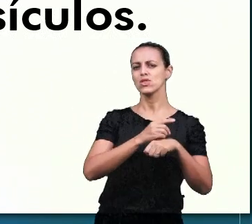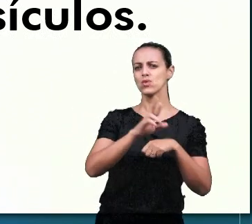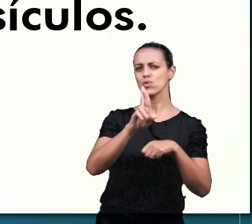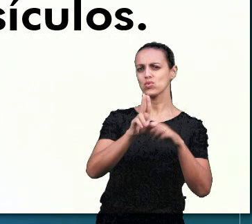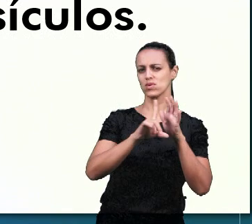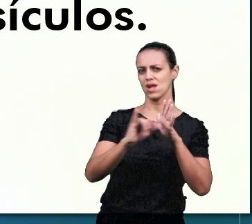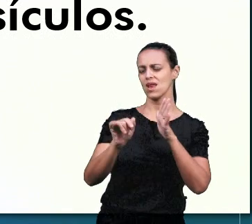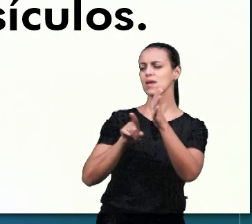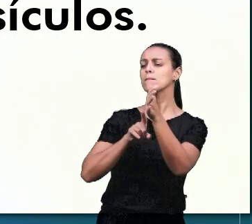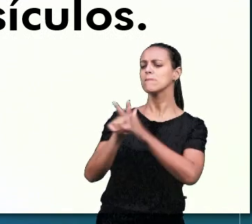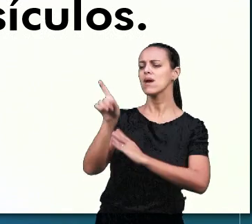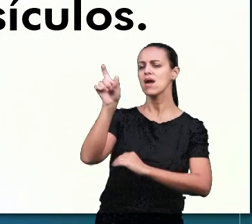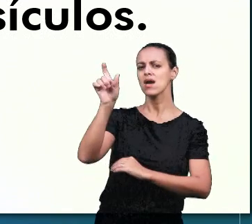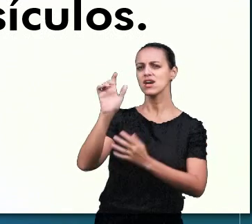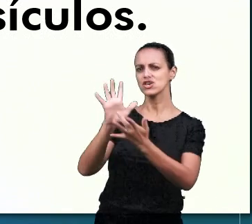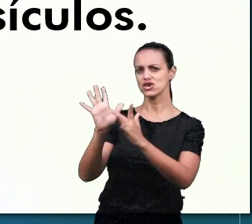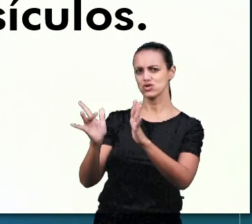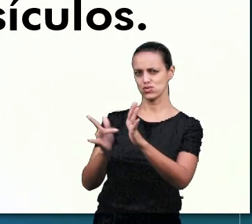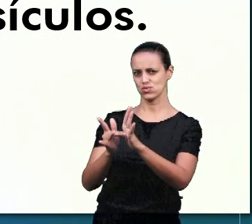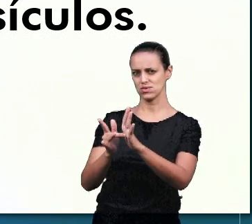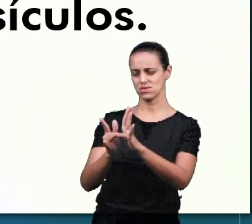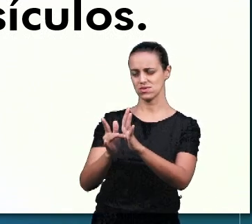Jésus? Citez les versets.